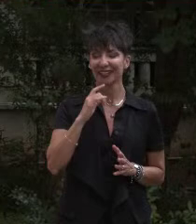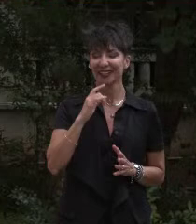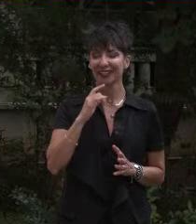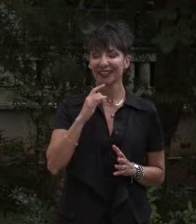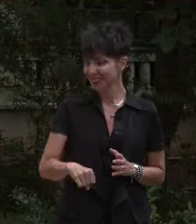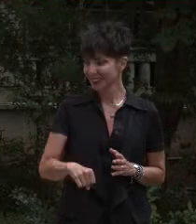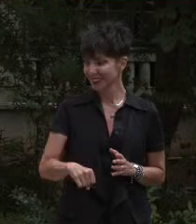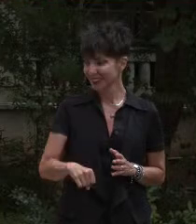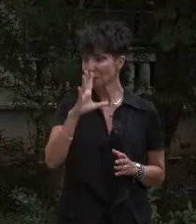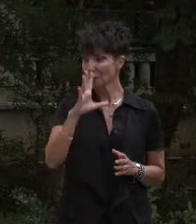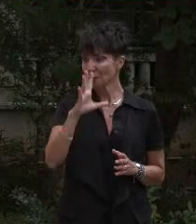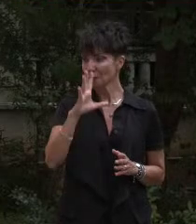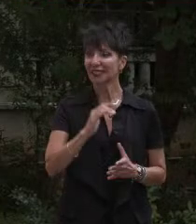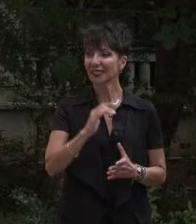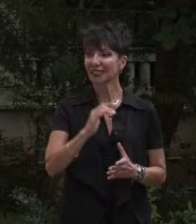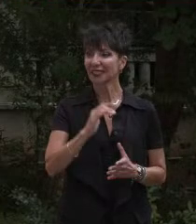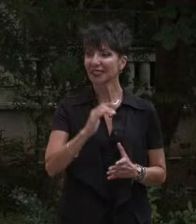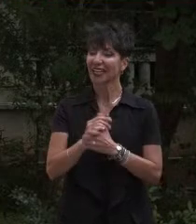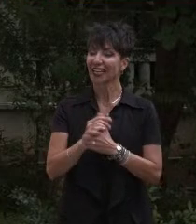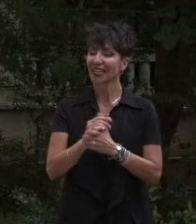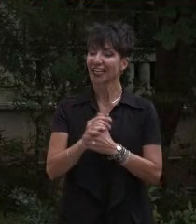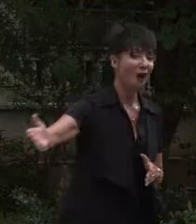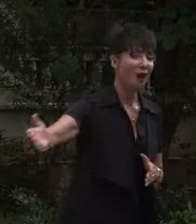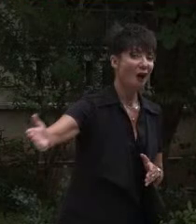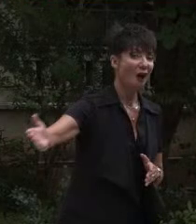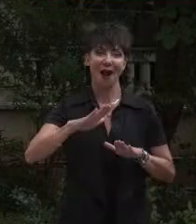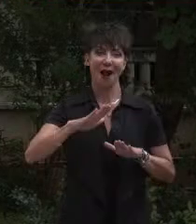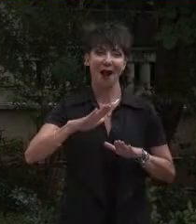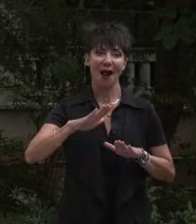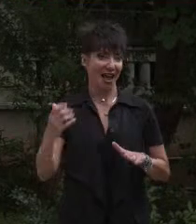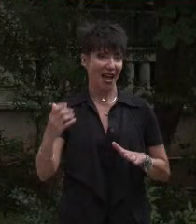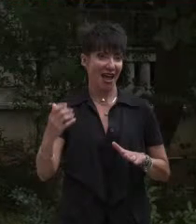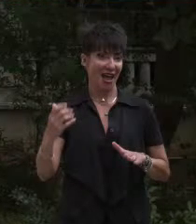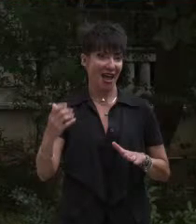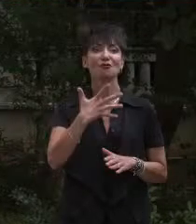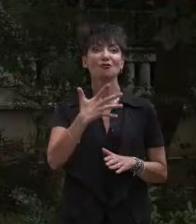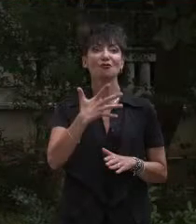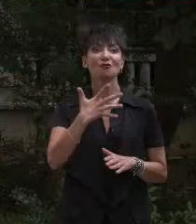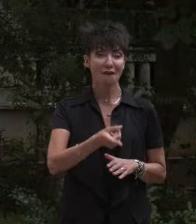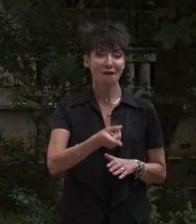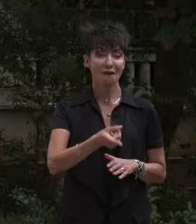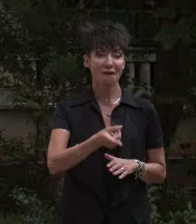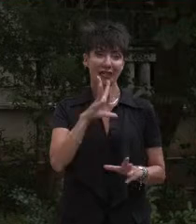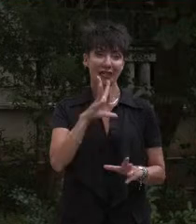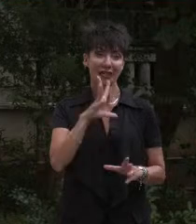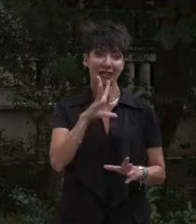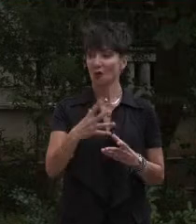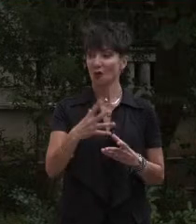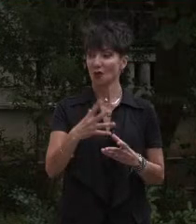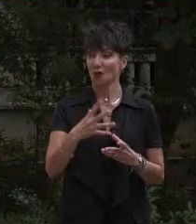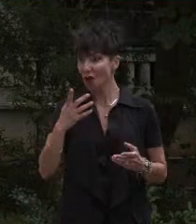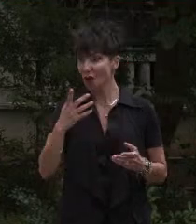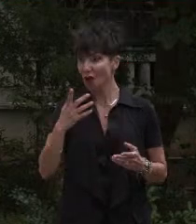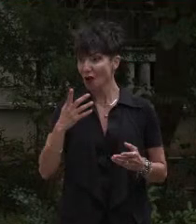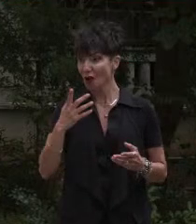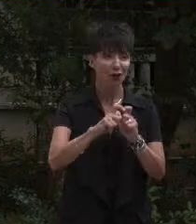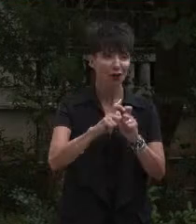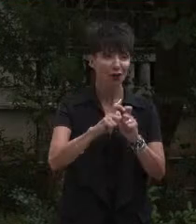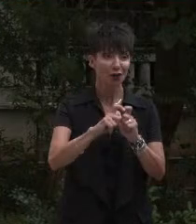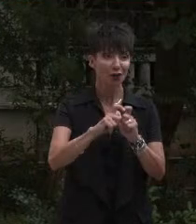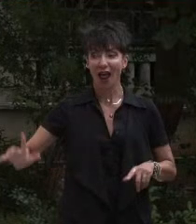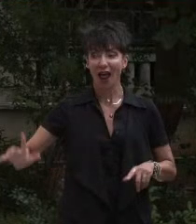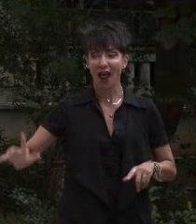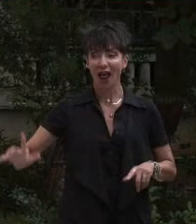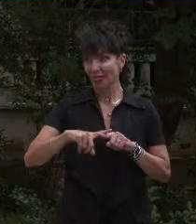Πραγματικά συγχαρητήρια σε όλα τα παιδιά για αυτή την συμμετοχή όλων των σχολείων της Ελλάδος